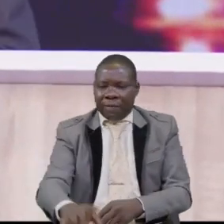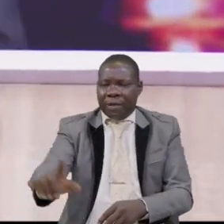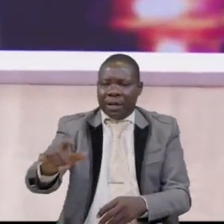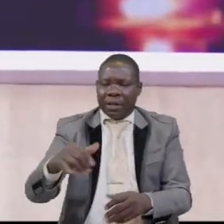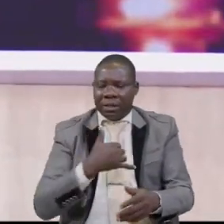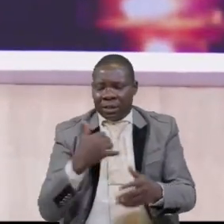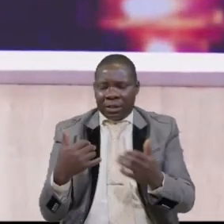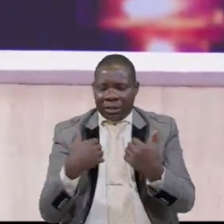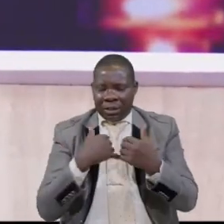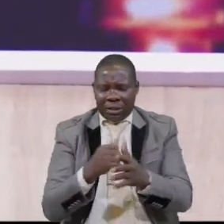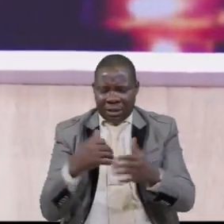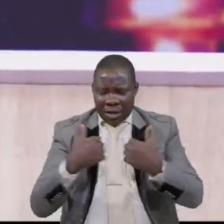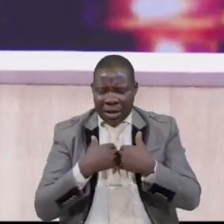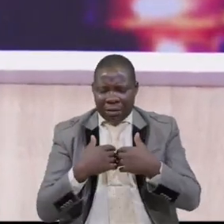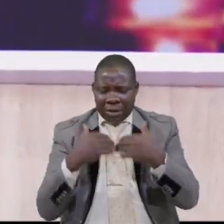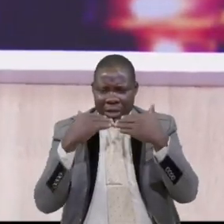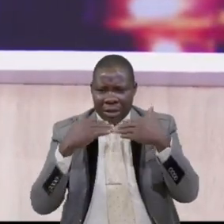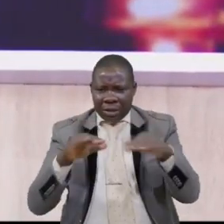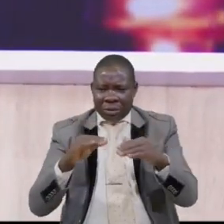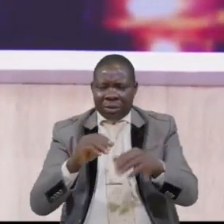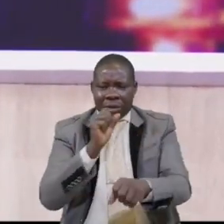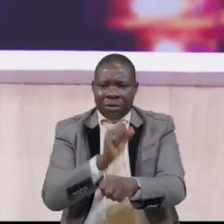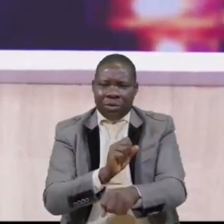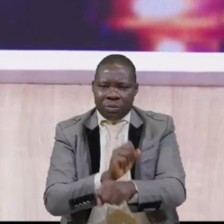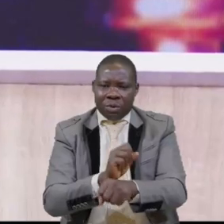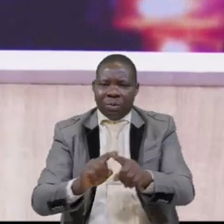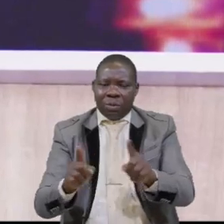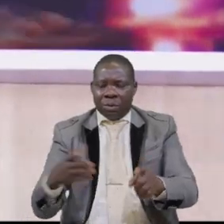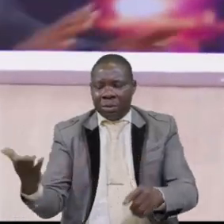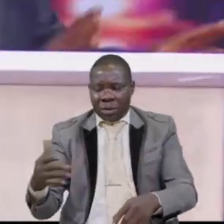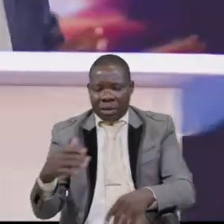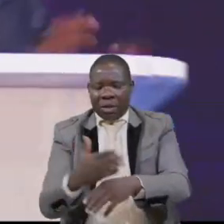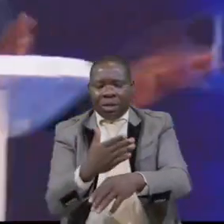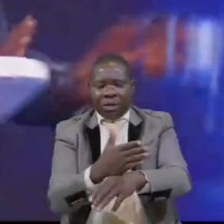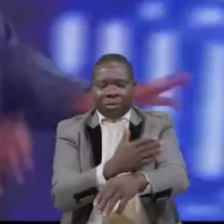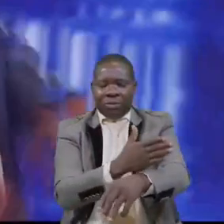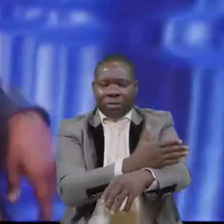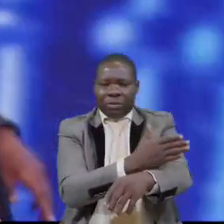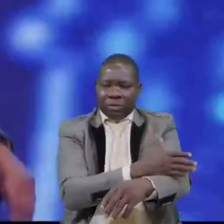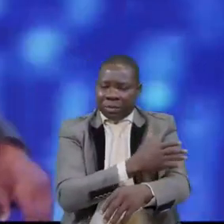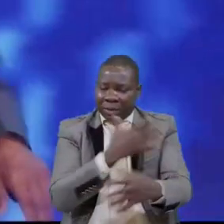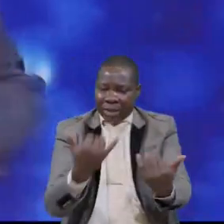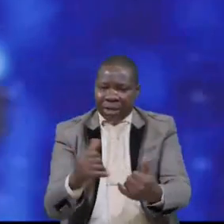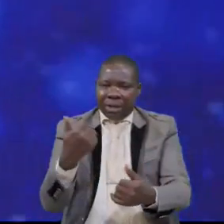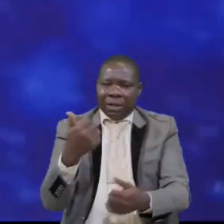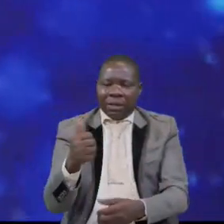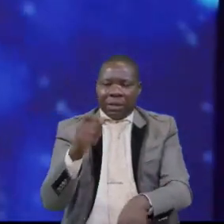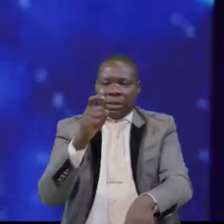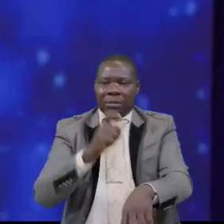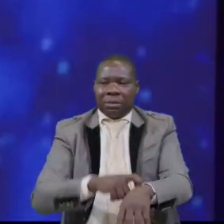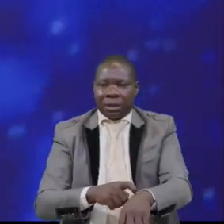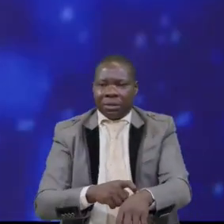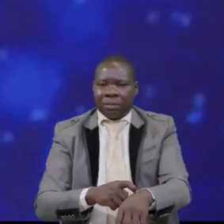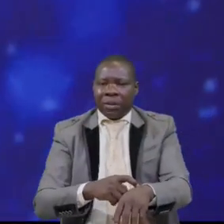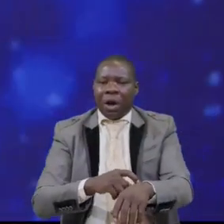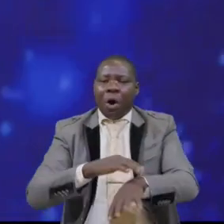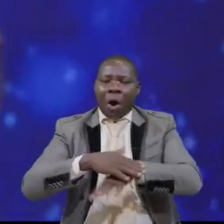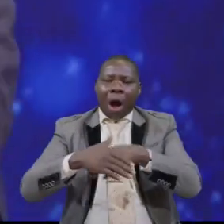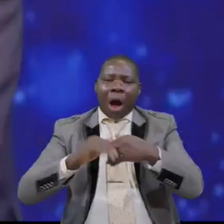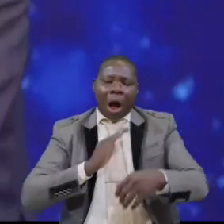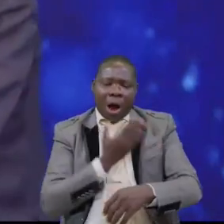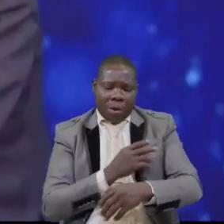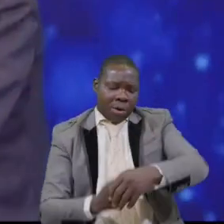limitées. Mais ils ont continué à s'améliorer 10 fois meilleur. Regardez les ponts que nous avons aujourd'hui. Nous